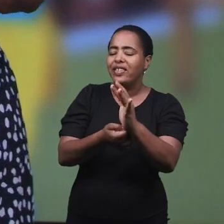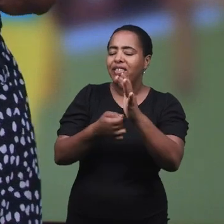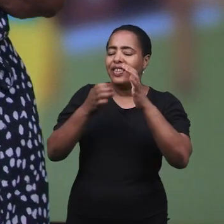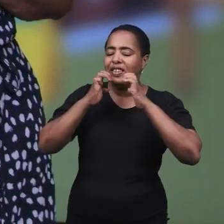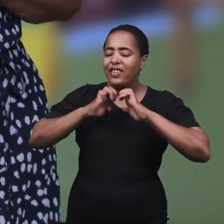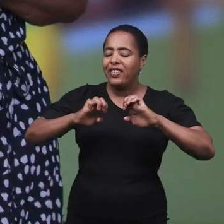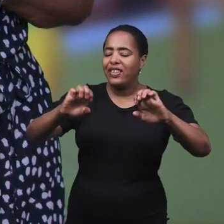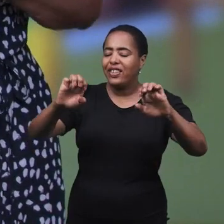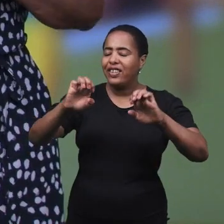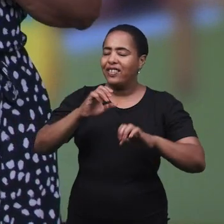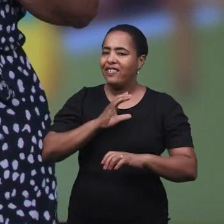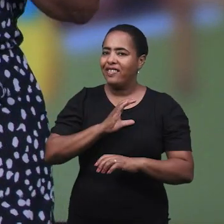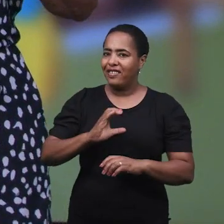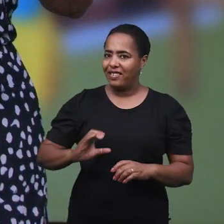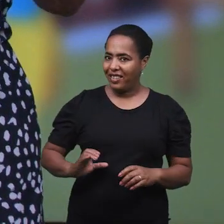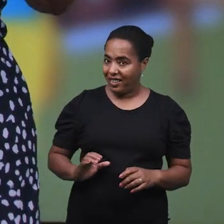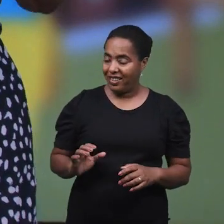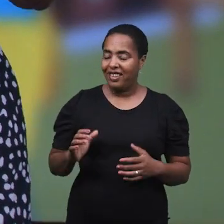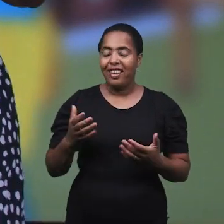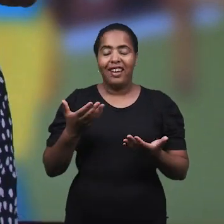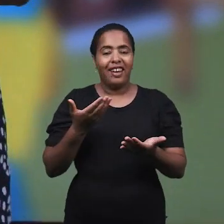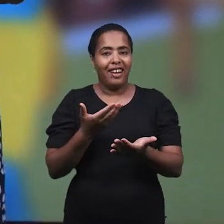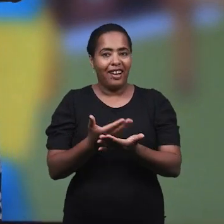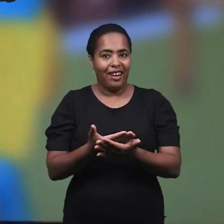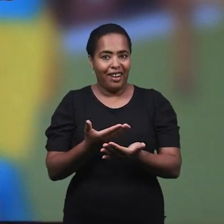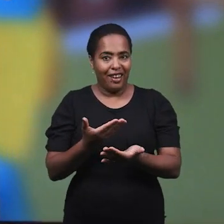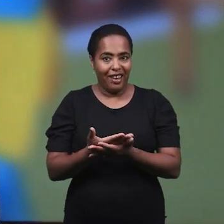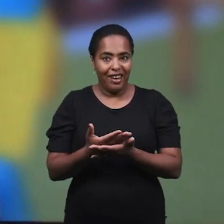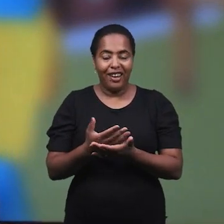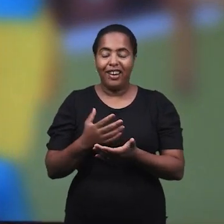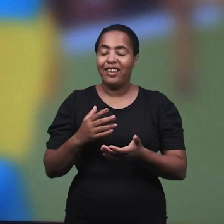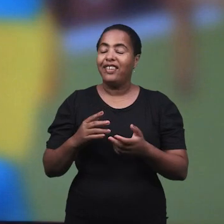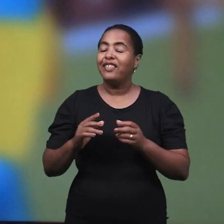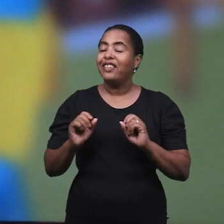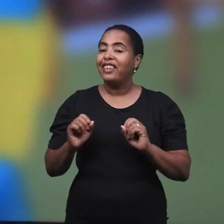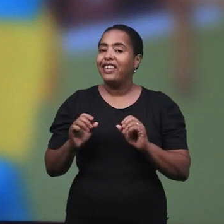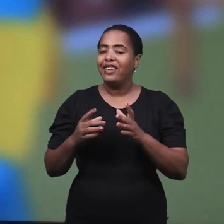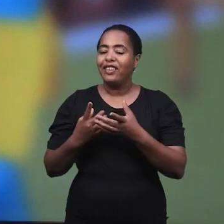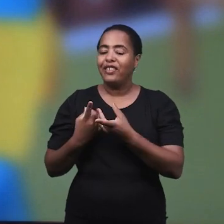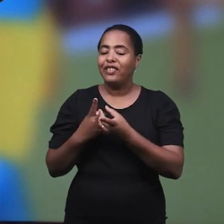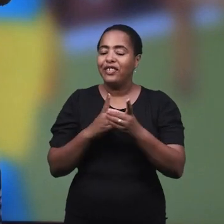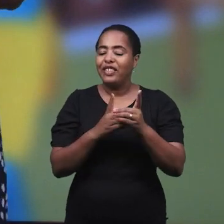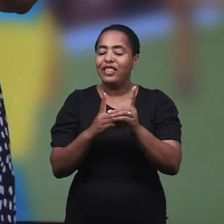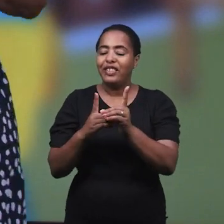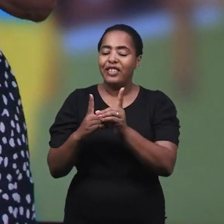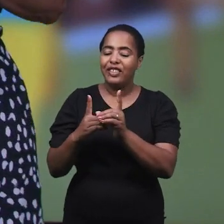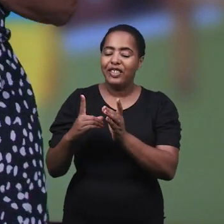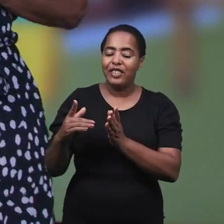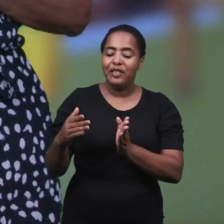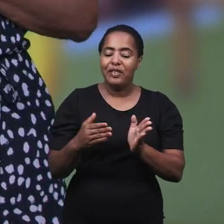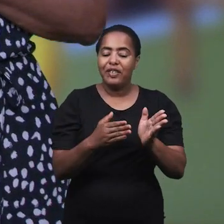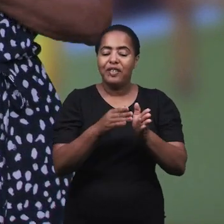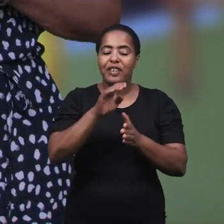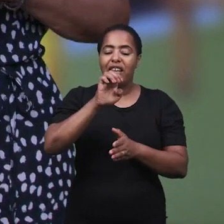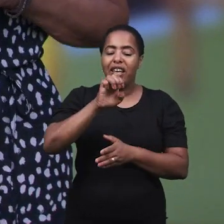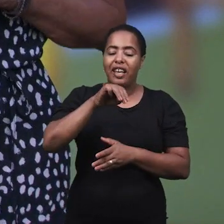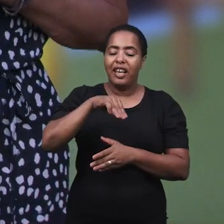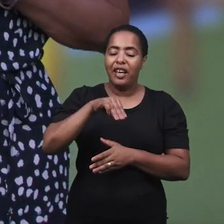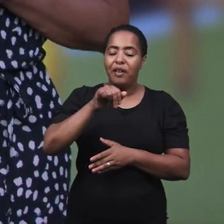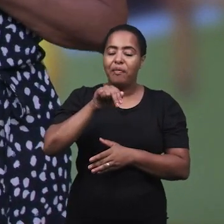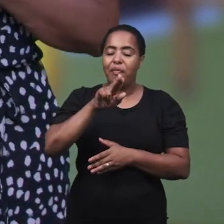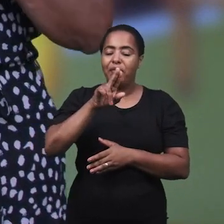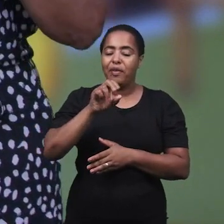mystère de l'évangile de Christ. Et notre étude porte sur les disciples dans le chemin